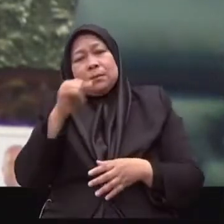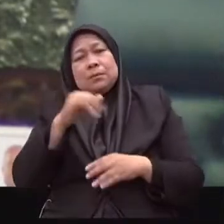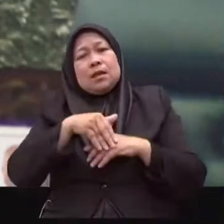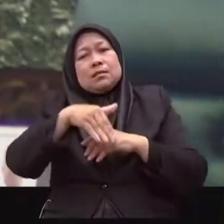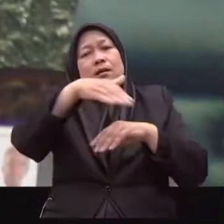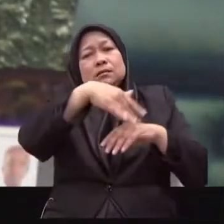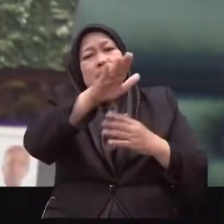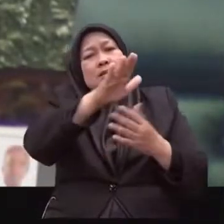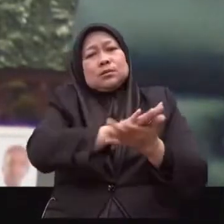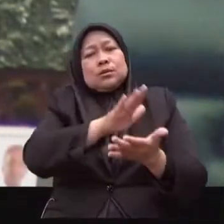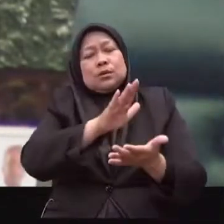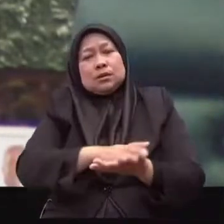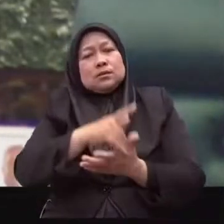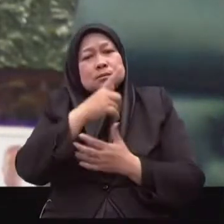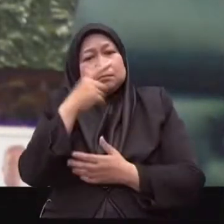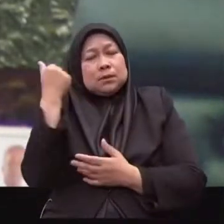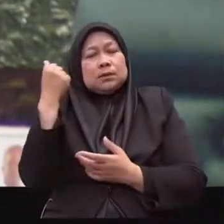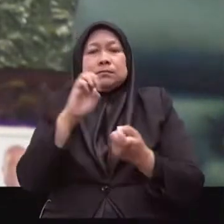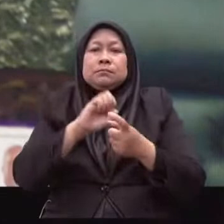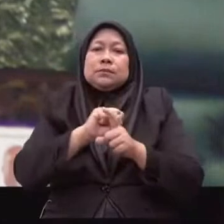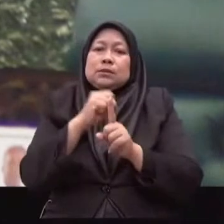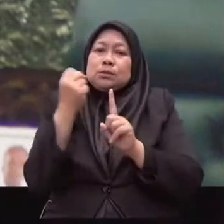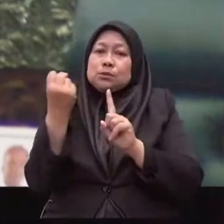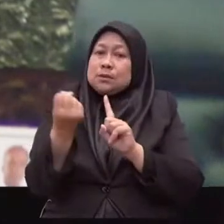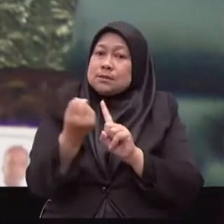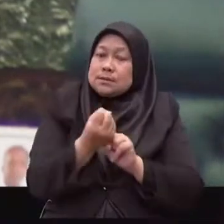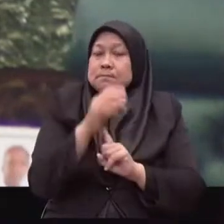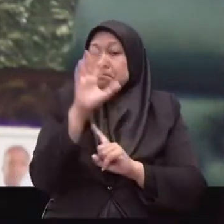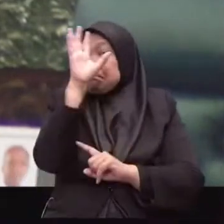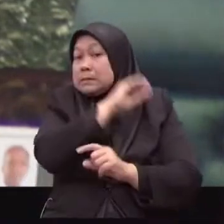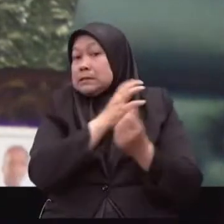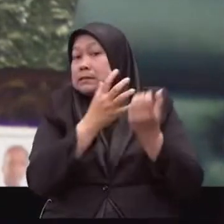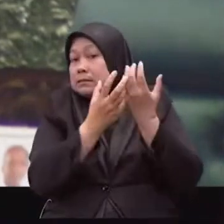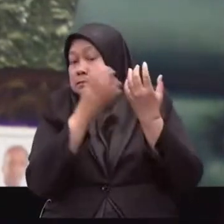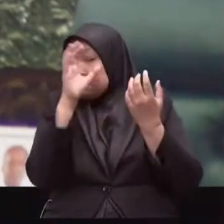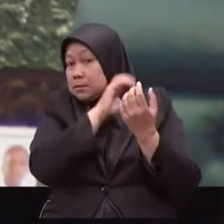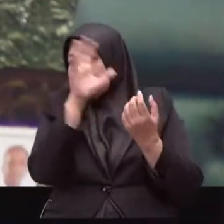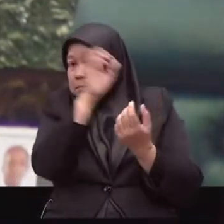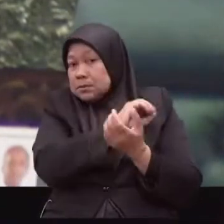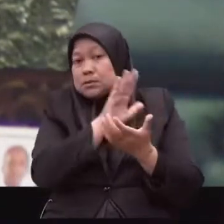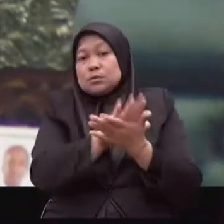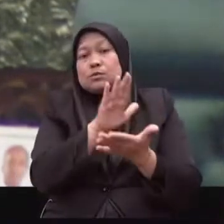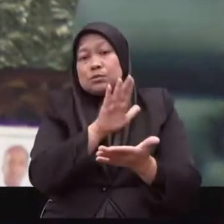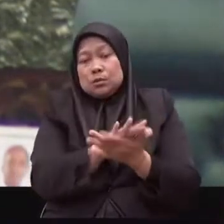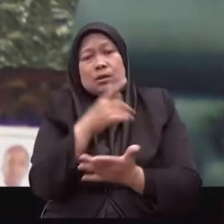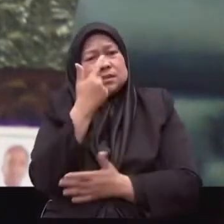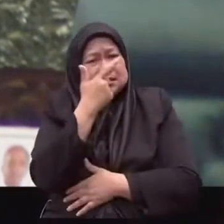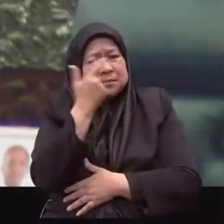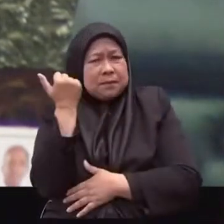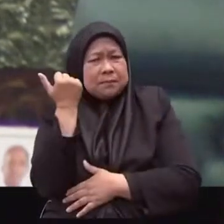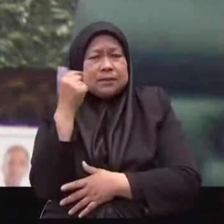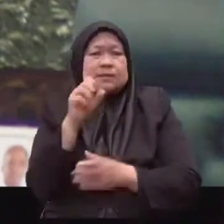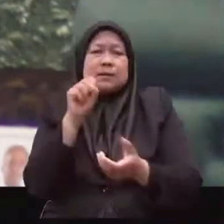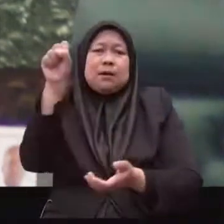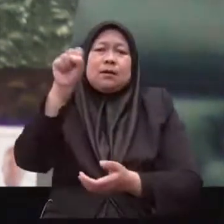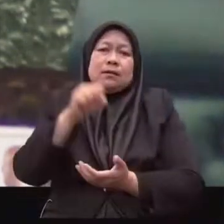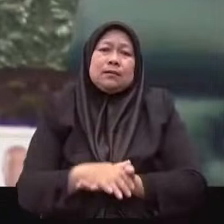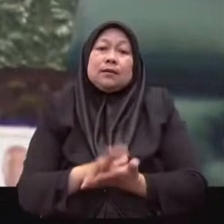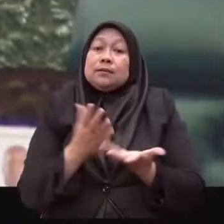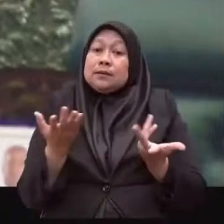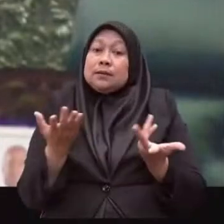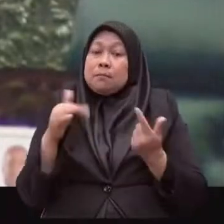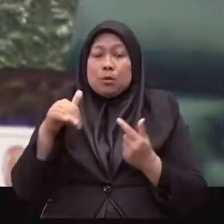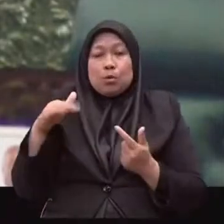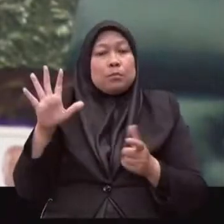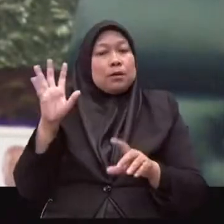di samping itu kita juga berteman dengan kekangan-kekangan dari segi dasar-dasar